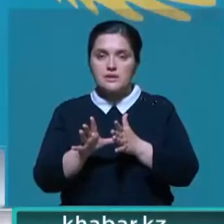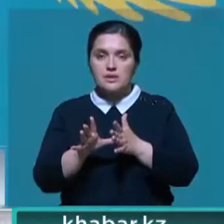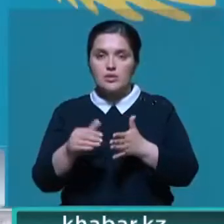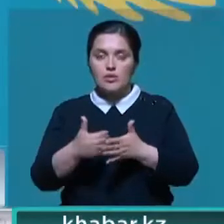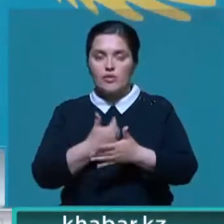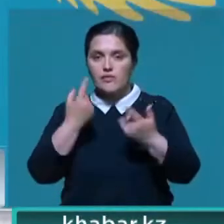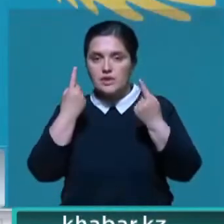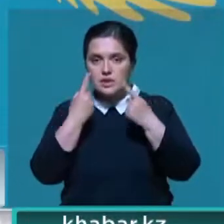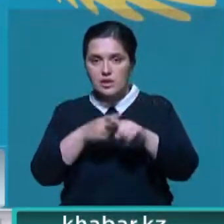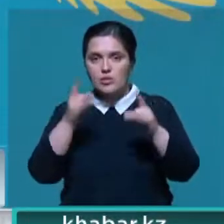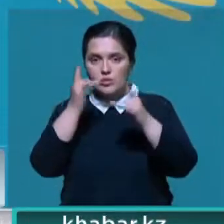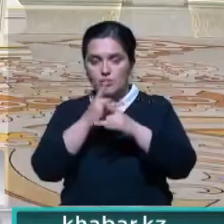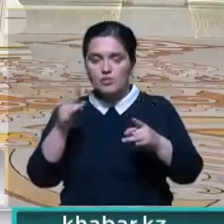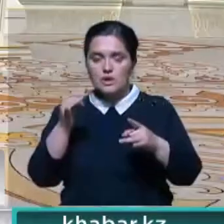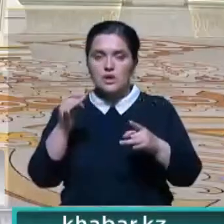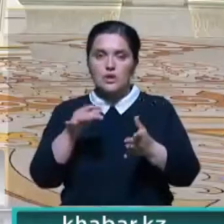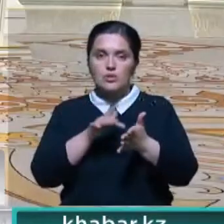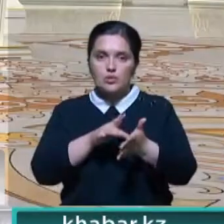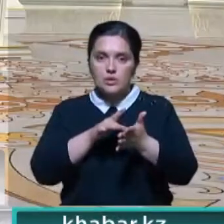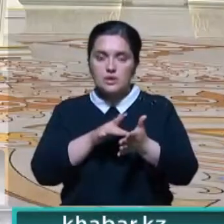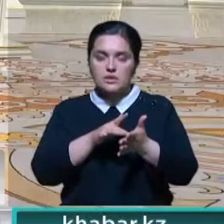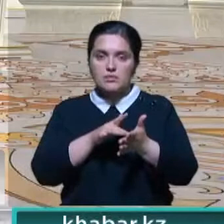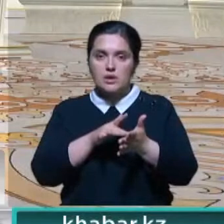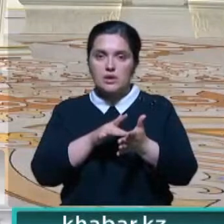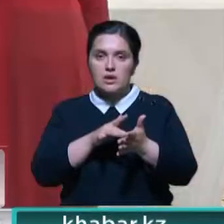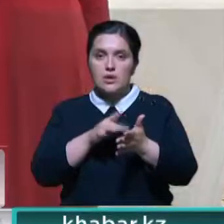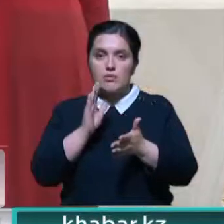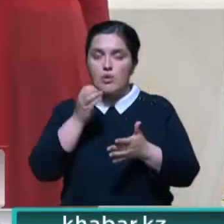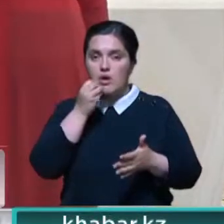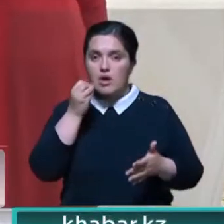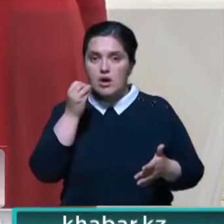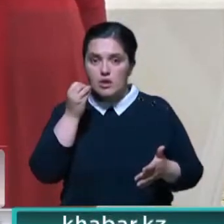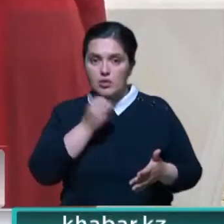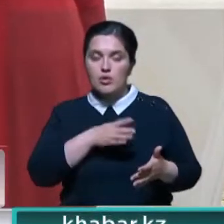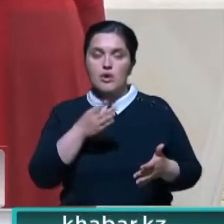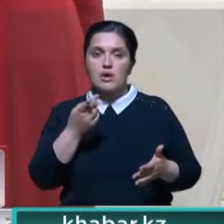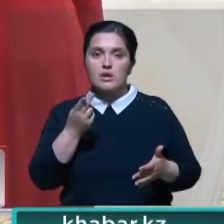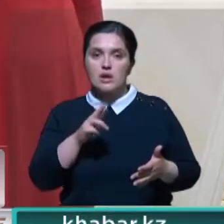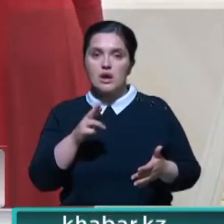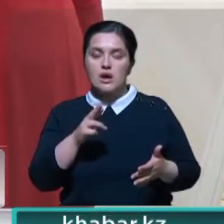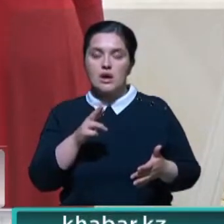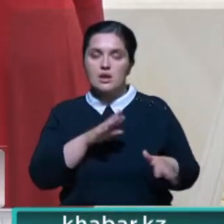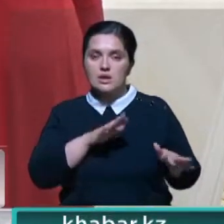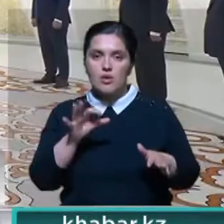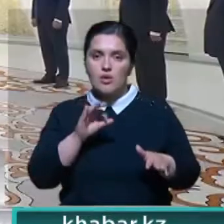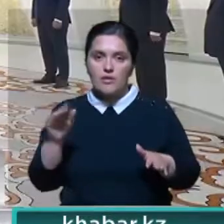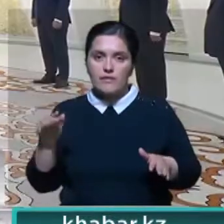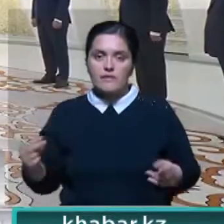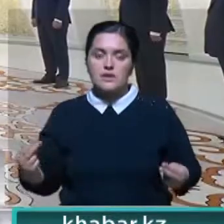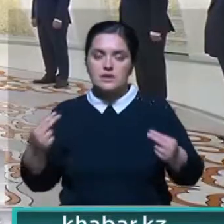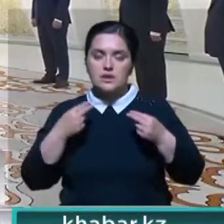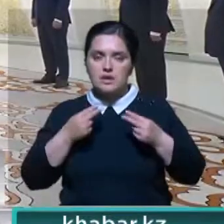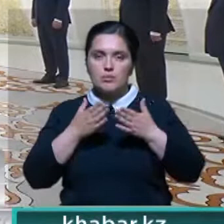новых технологий, культуры и туризма. Прогресс в этом направлении заложит хорошую основу для организации официального визита президента